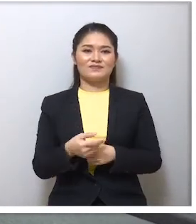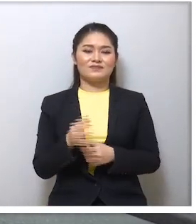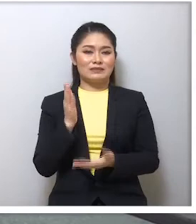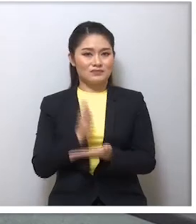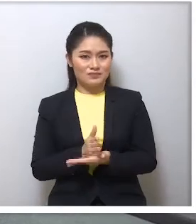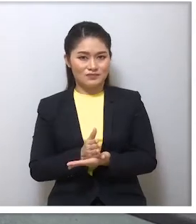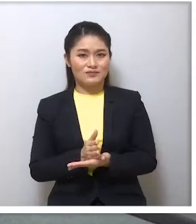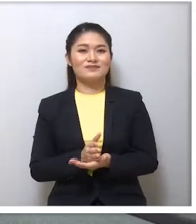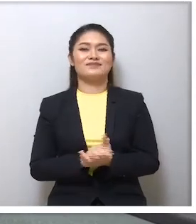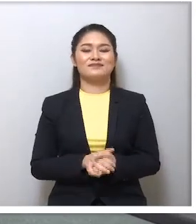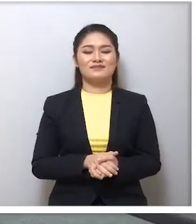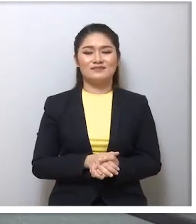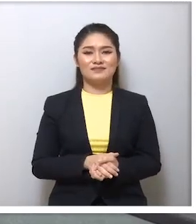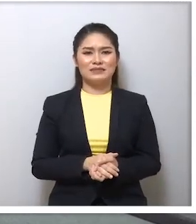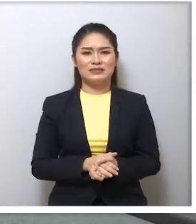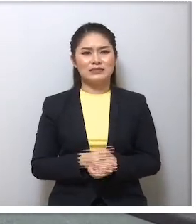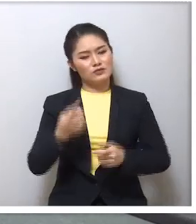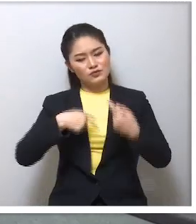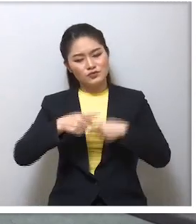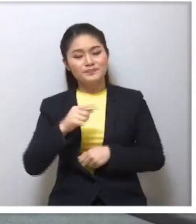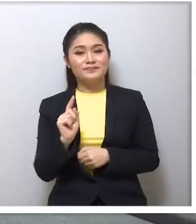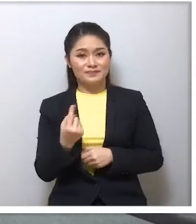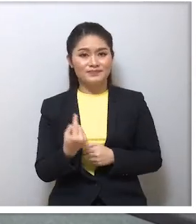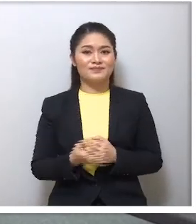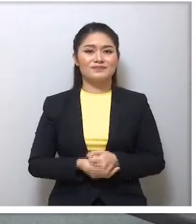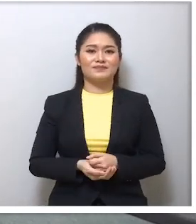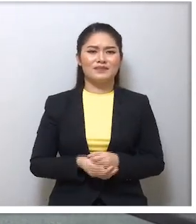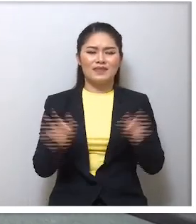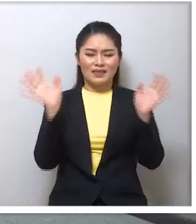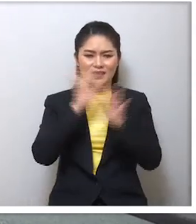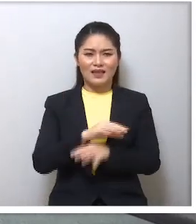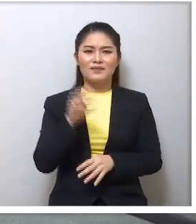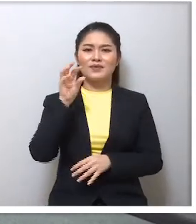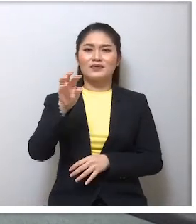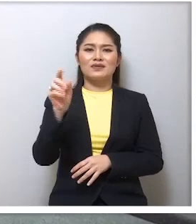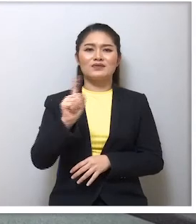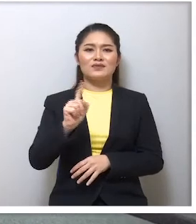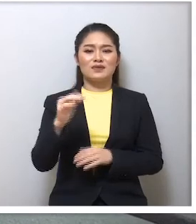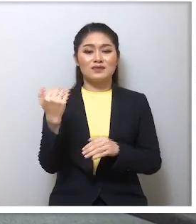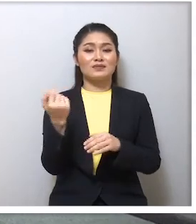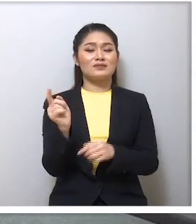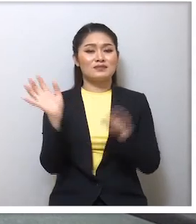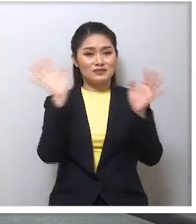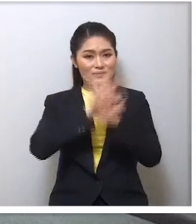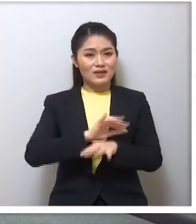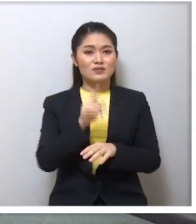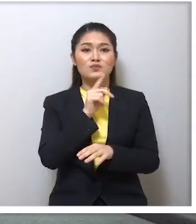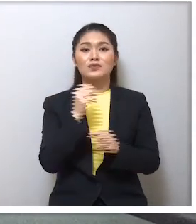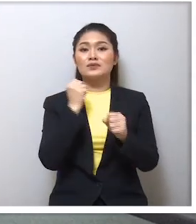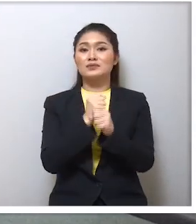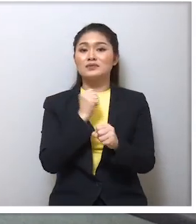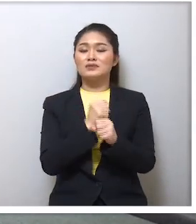หยุดสักพักหนึ่งก็หมุนใหม่นะครับเหมือนกับว่าเราไปไว้ที่มุมจอเวลาเราถ่ายท